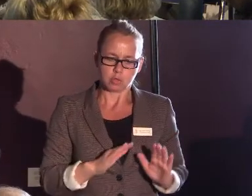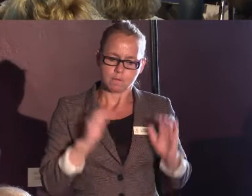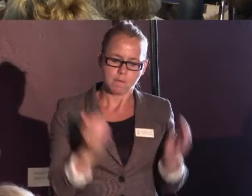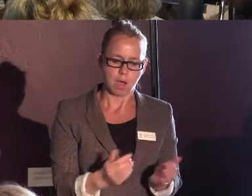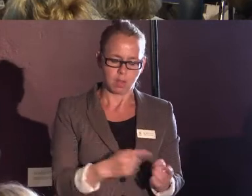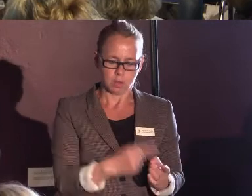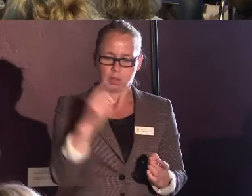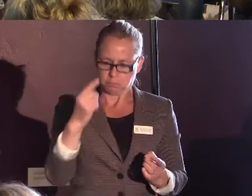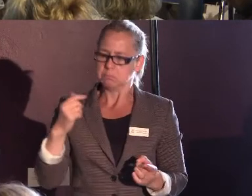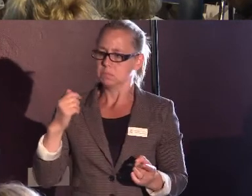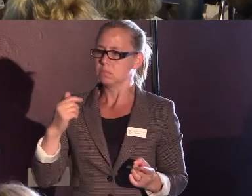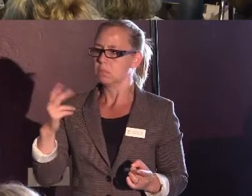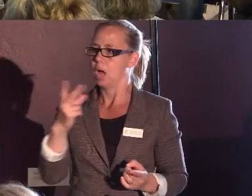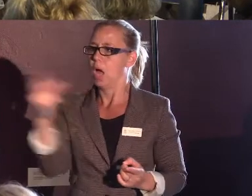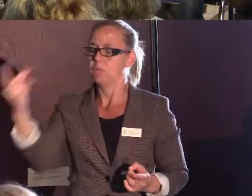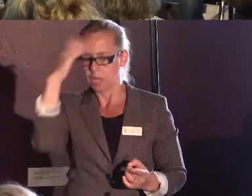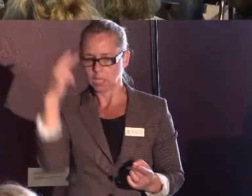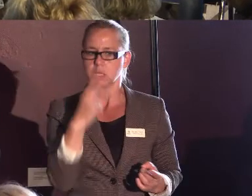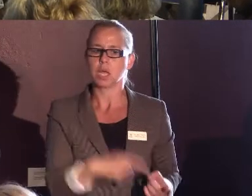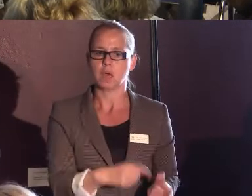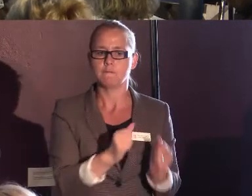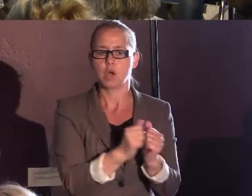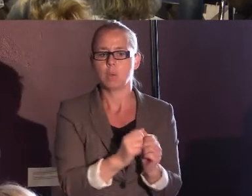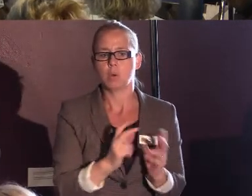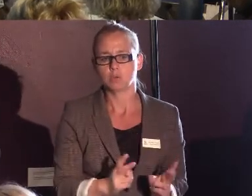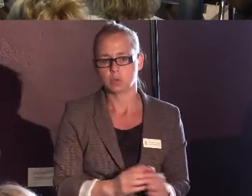görs tillgängliga för väldigt många fler.